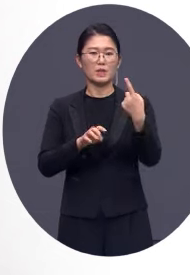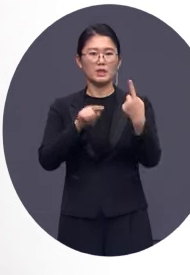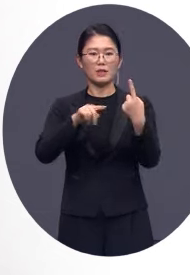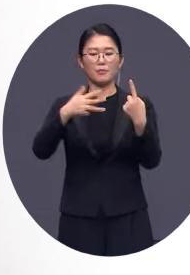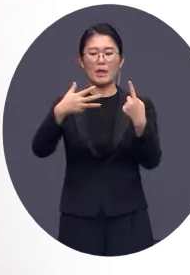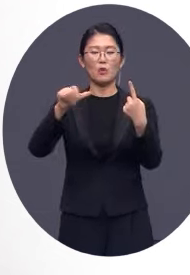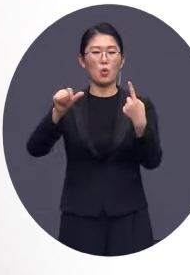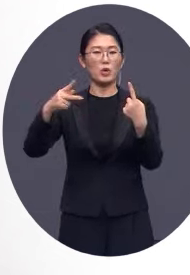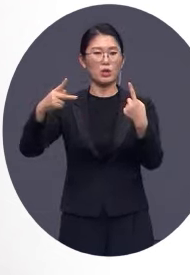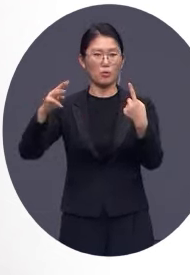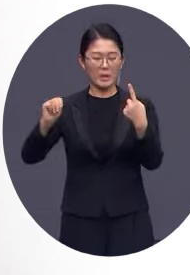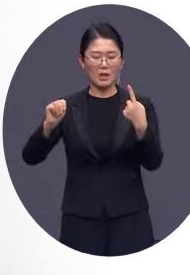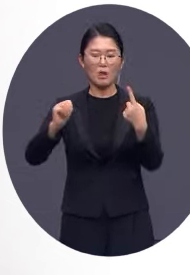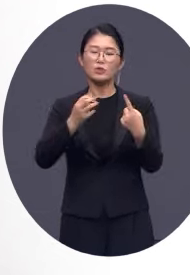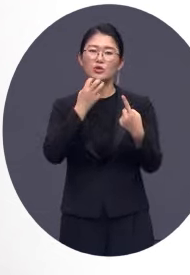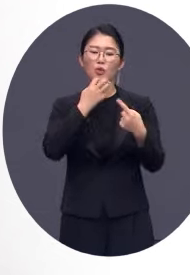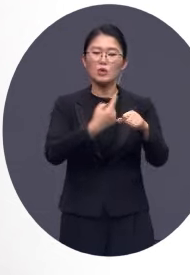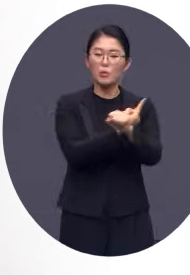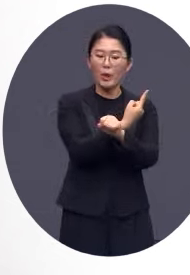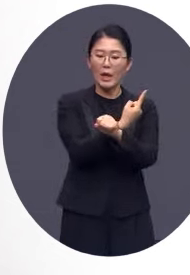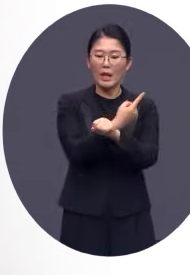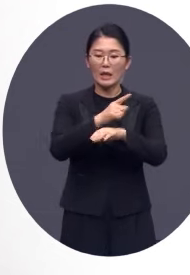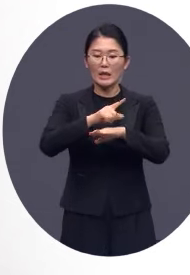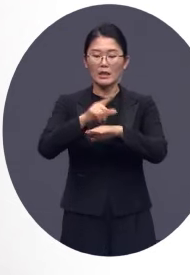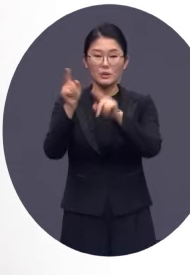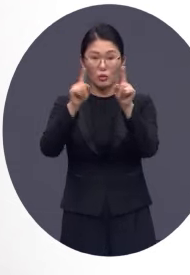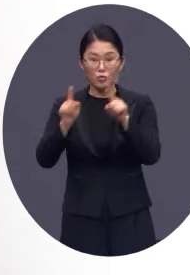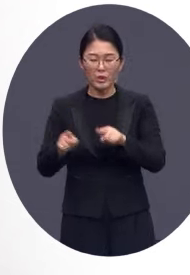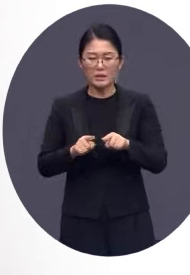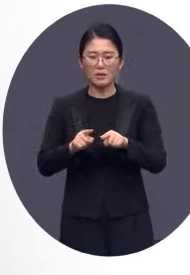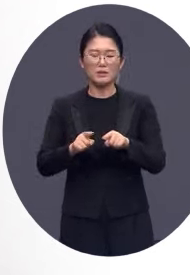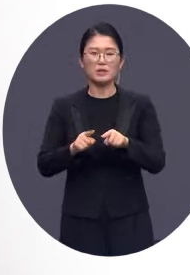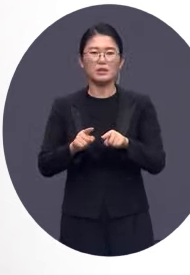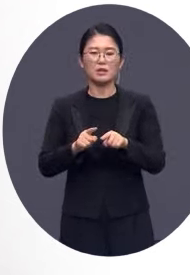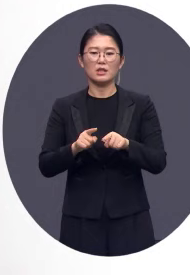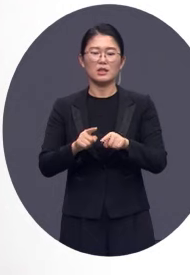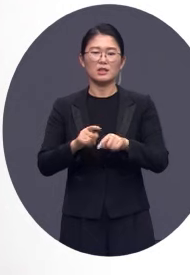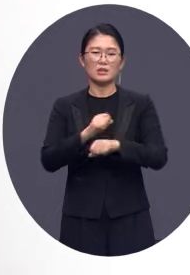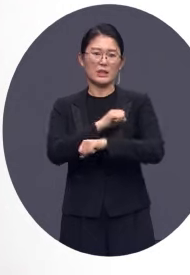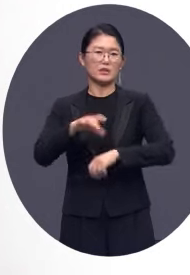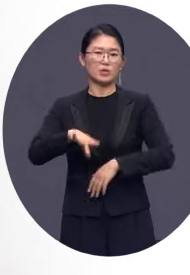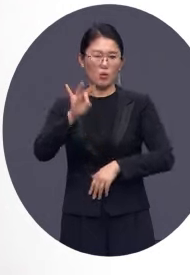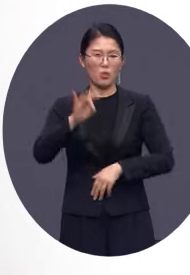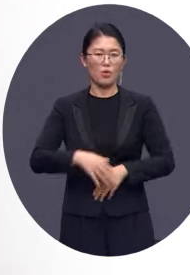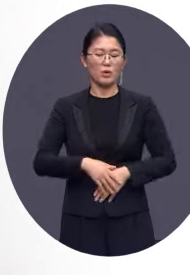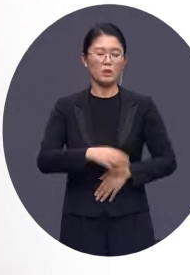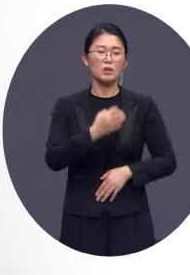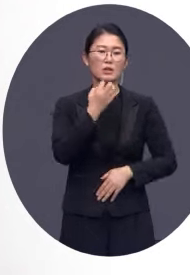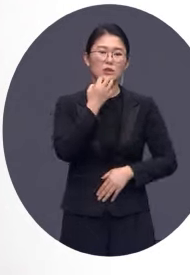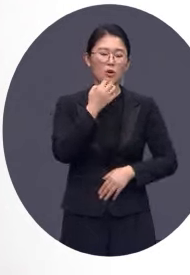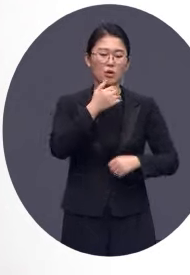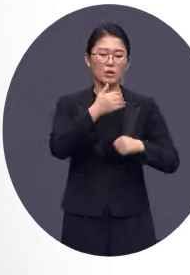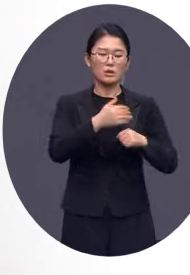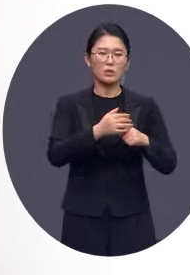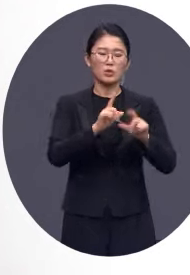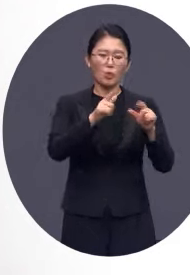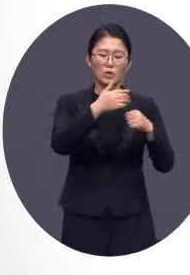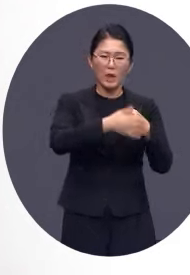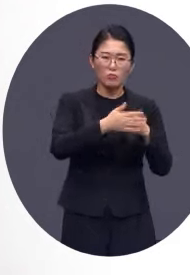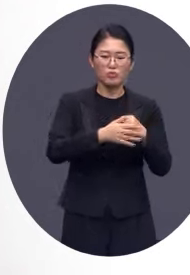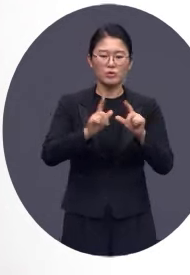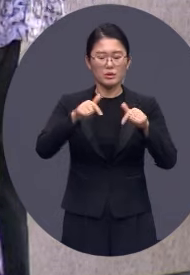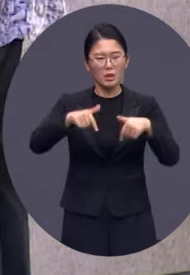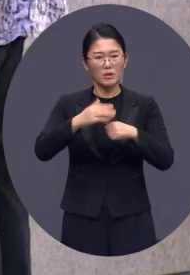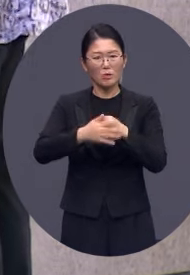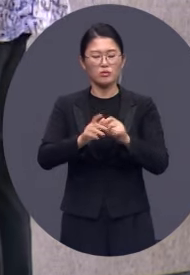구간으로 비수도권 최초의 광역철도입니다. 사곡과 외관, 서대구와 동대구, 경산 등 총 8개 역을